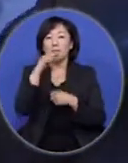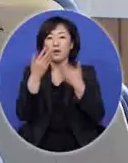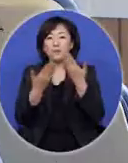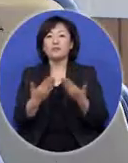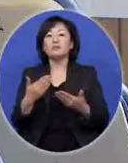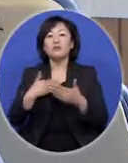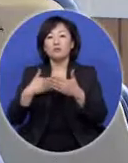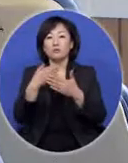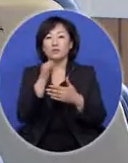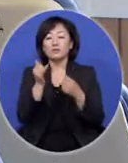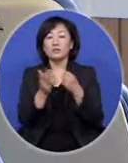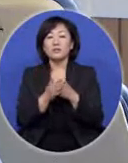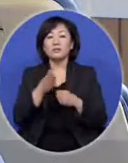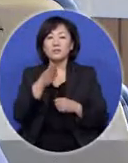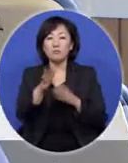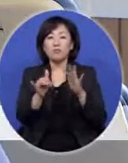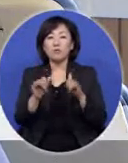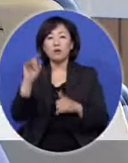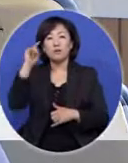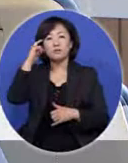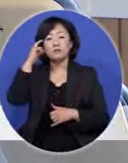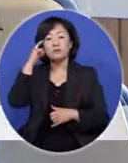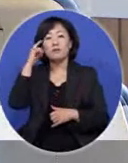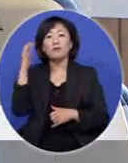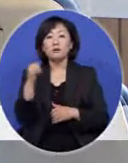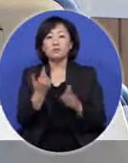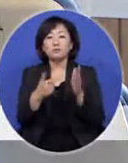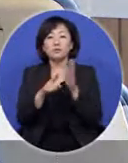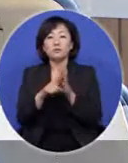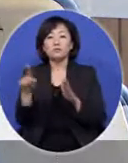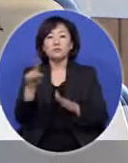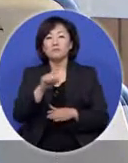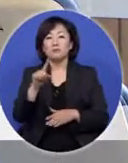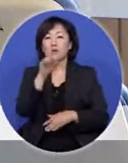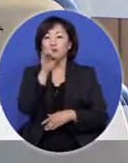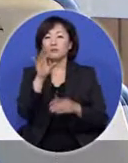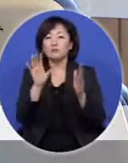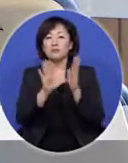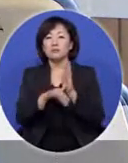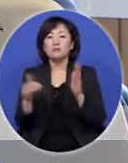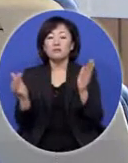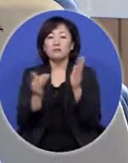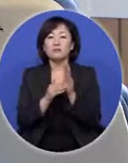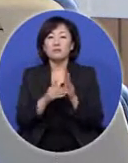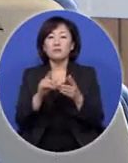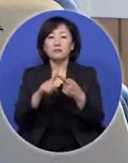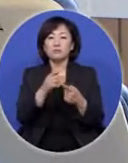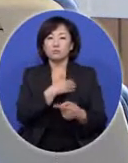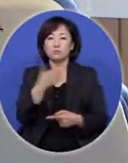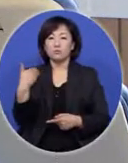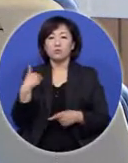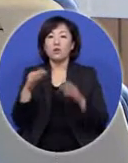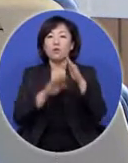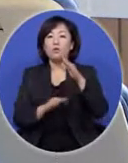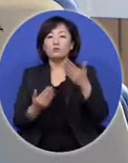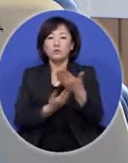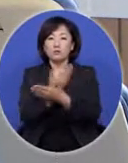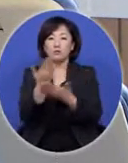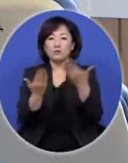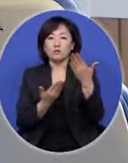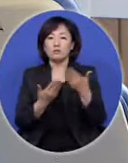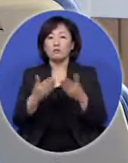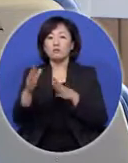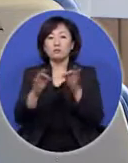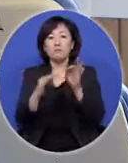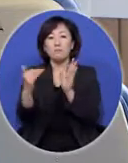밝혔습니다. 전문가의 양심으로서는 도저히 할 수 없는 문제제기를 하는 건 당연하다고 보는데 그런 행위 자체를 공정위에서 영업방해라고 하는